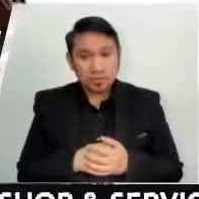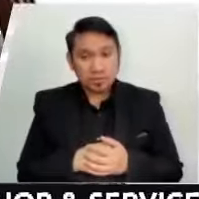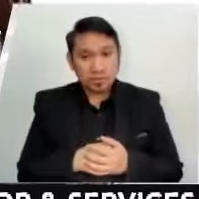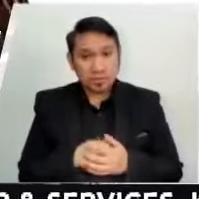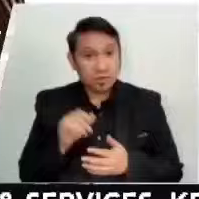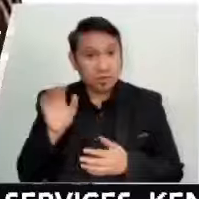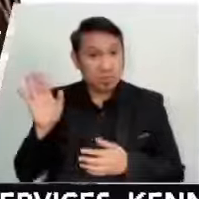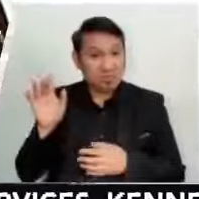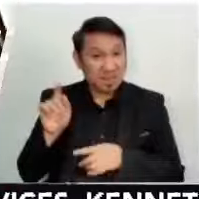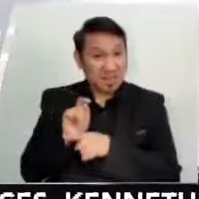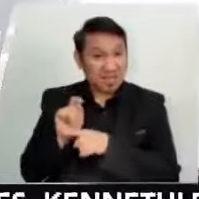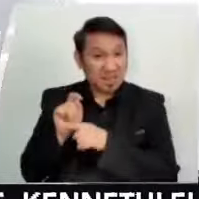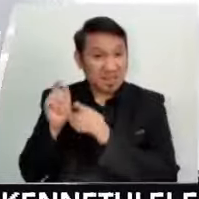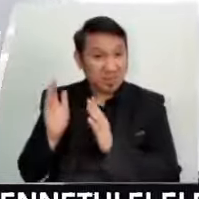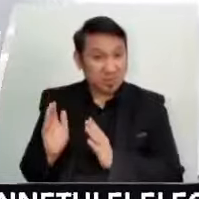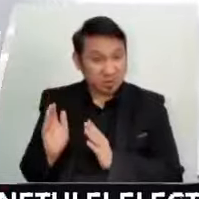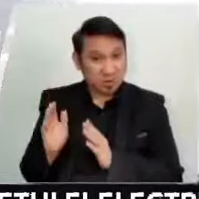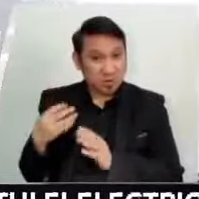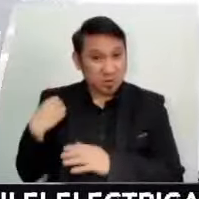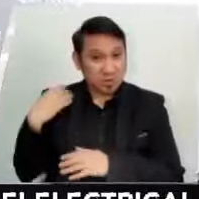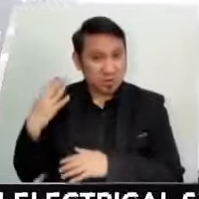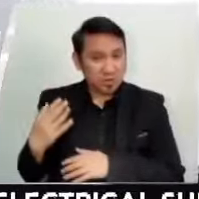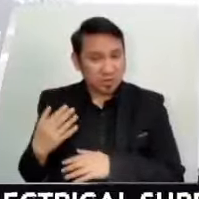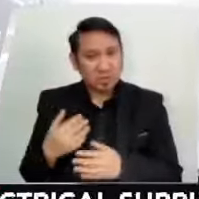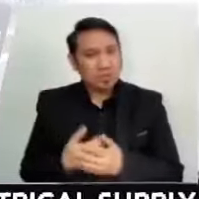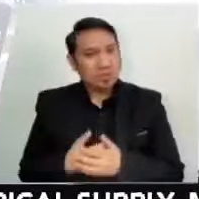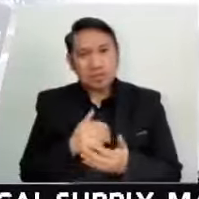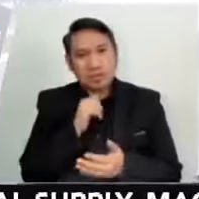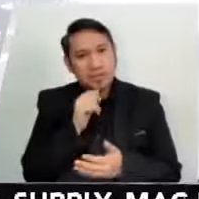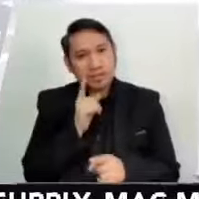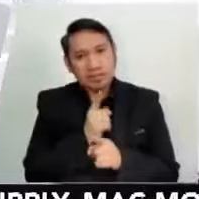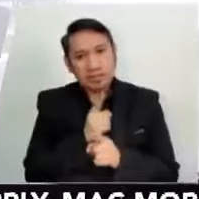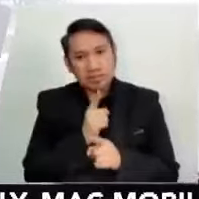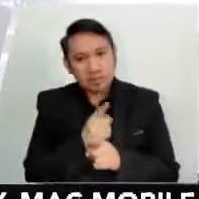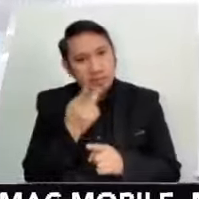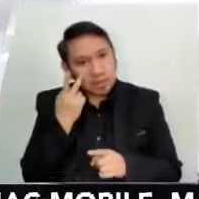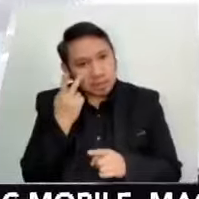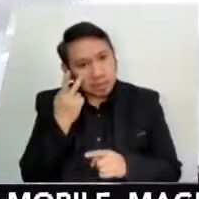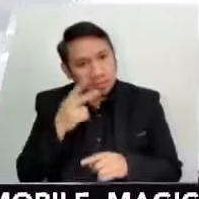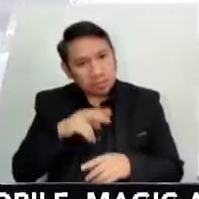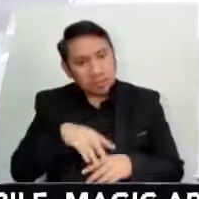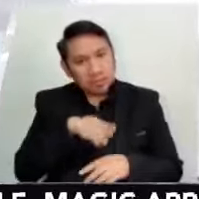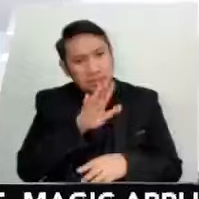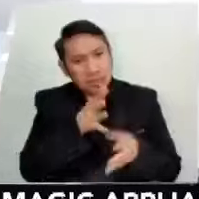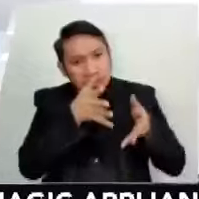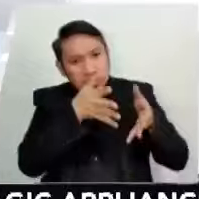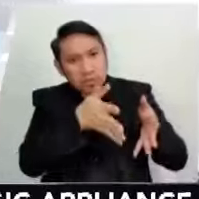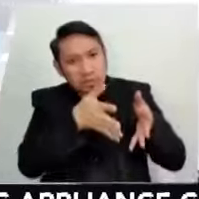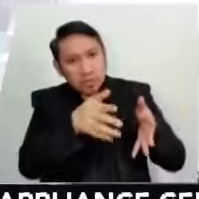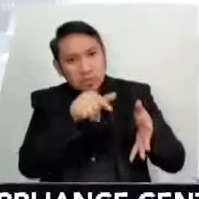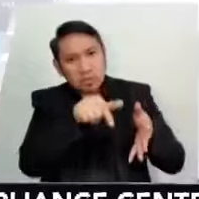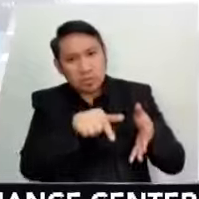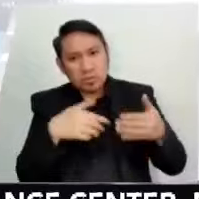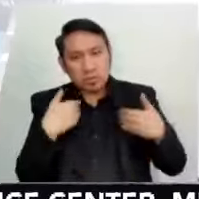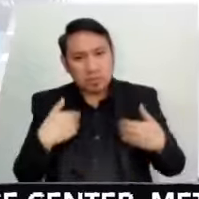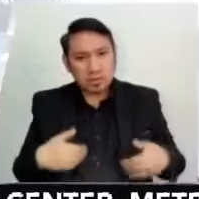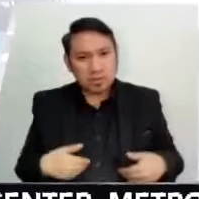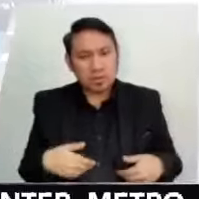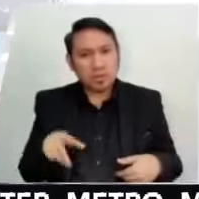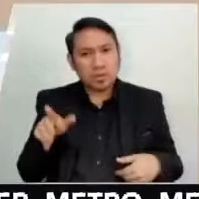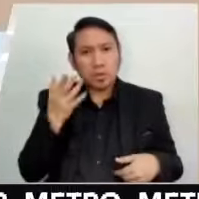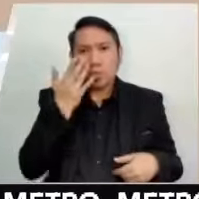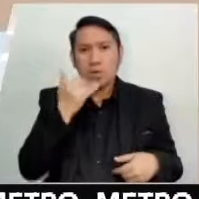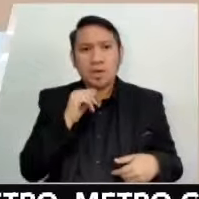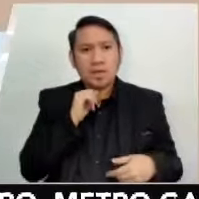hindi talaga makatao yun. Hinihintay pang nakalutang yung katawan, yun ang masakit sa loob ko. Andun sila, ba't nila hindi